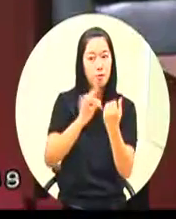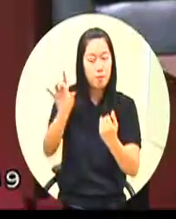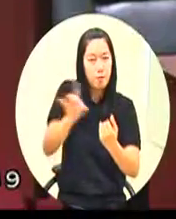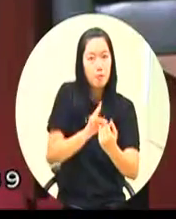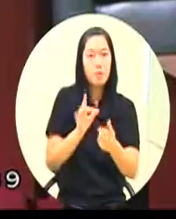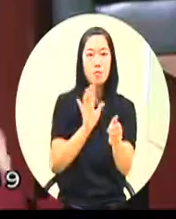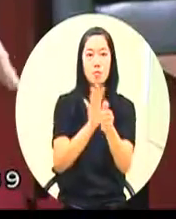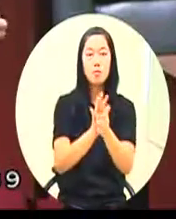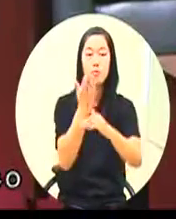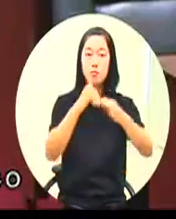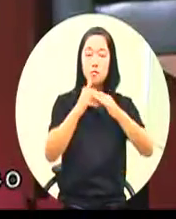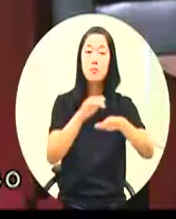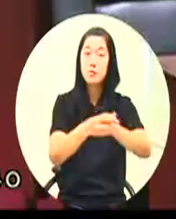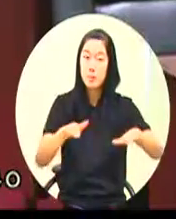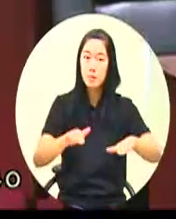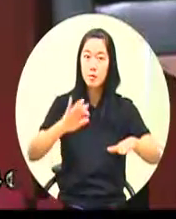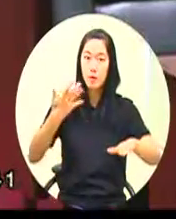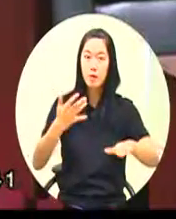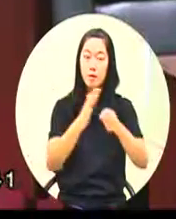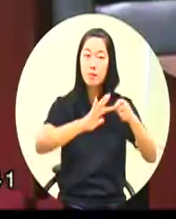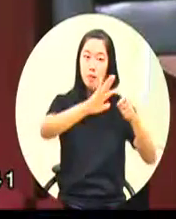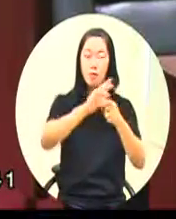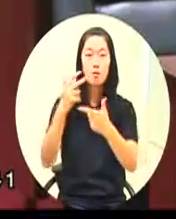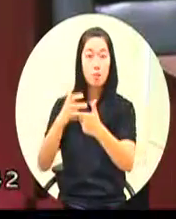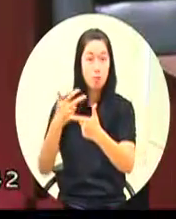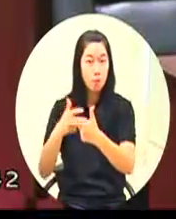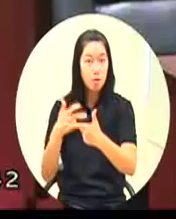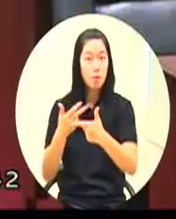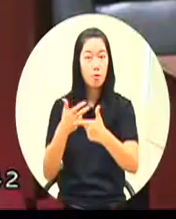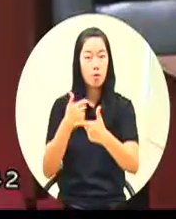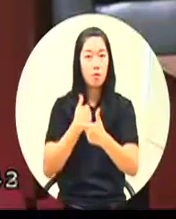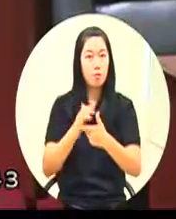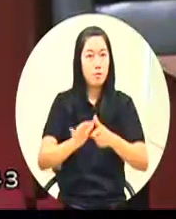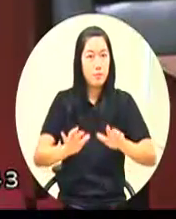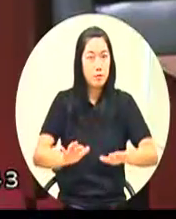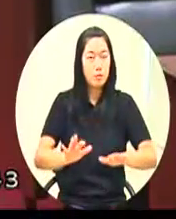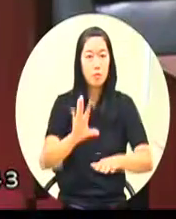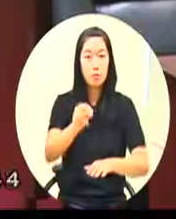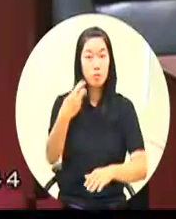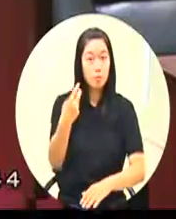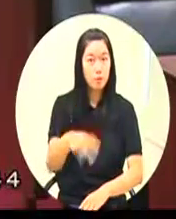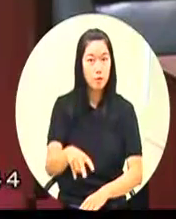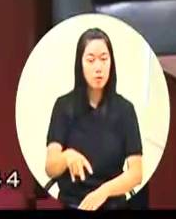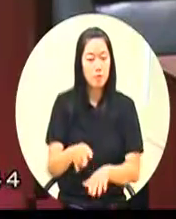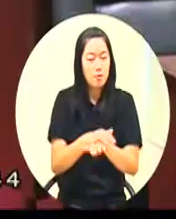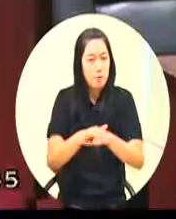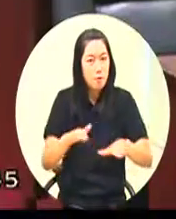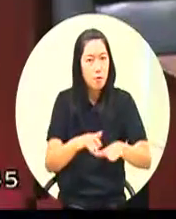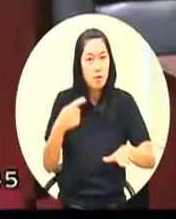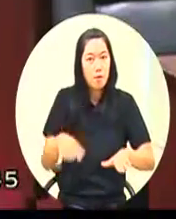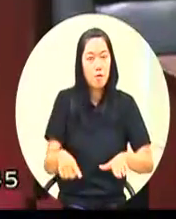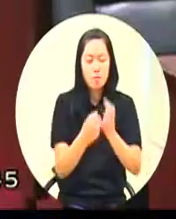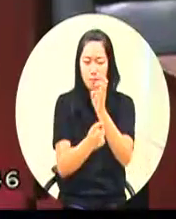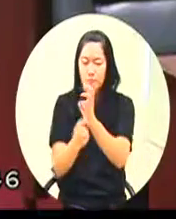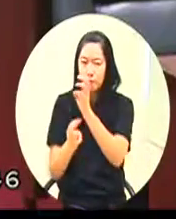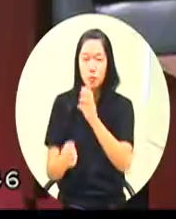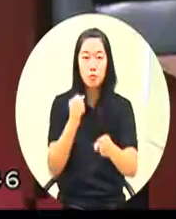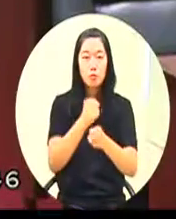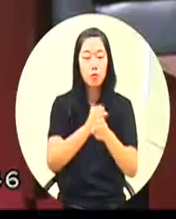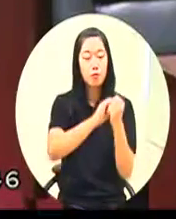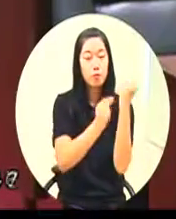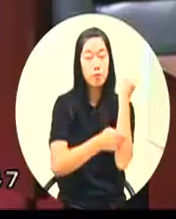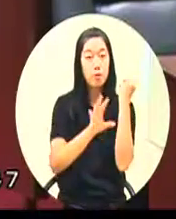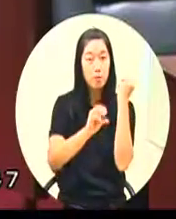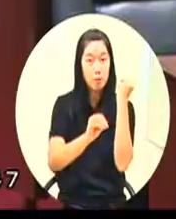同时在高中职这个部分，我们目前有没有更 安全、更具体的做法，能够